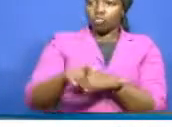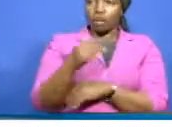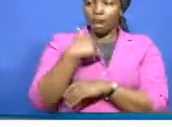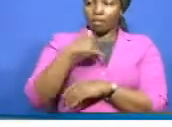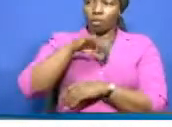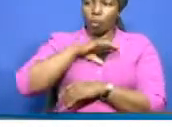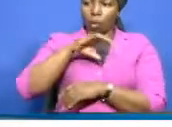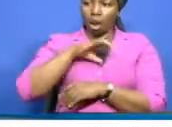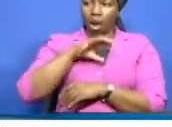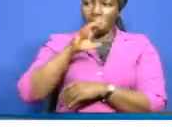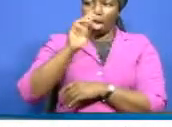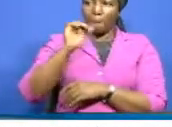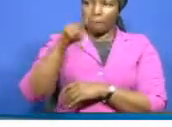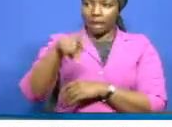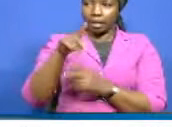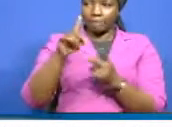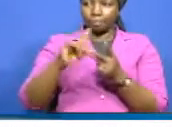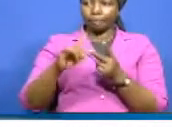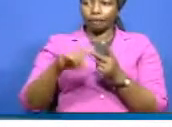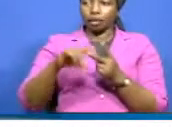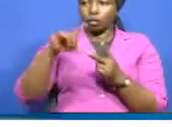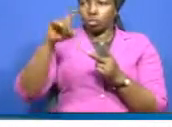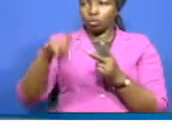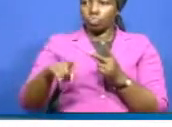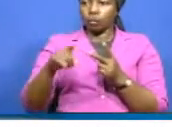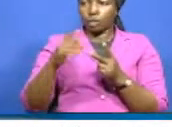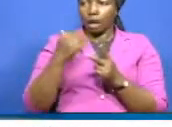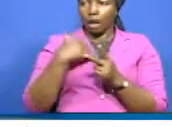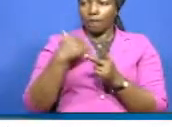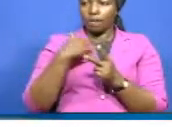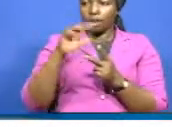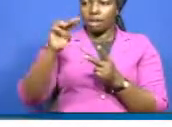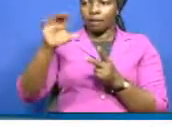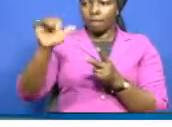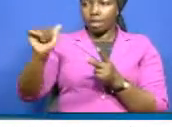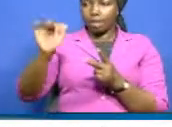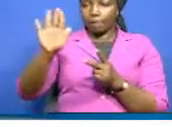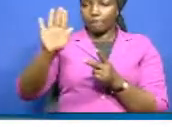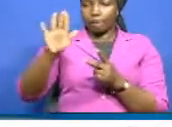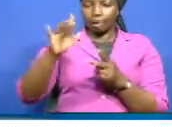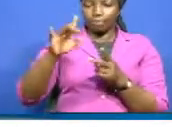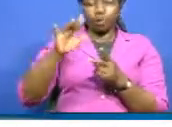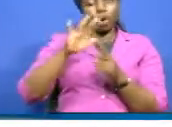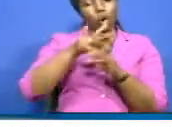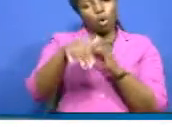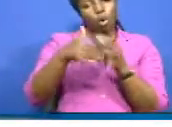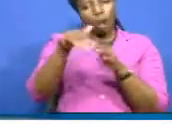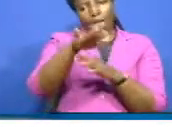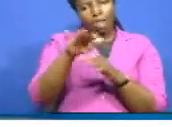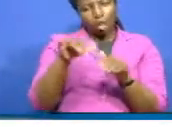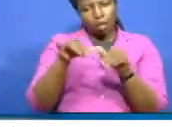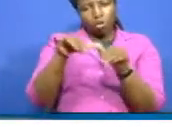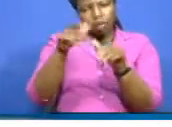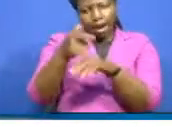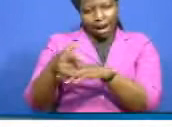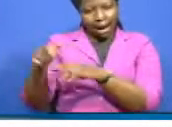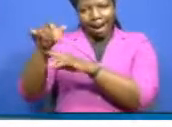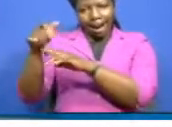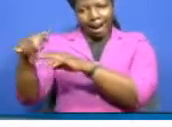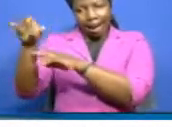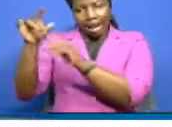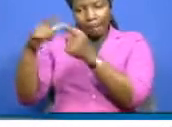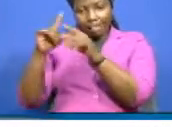wako, unafaa uwe na wale wawakilishi wodi kila mahali na uendelee kuwaongeza. Lakini